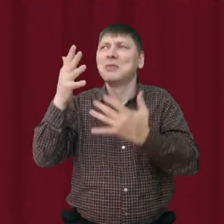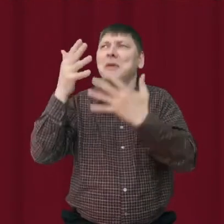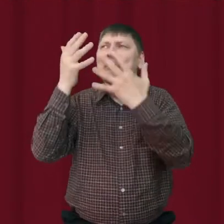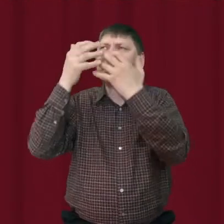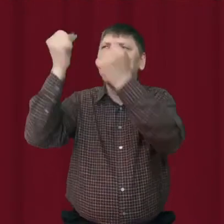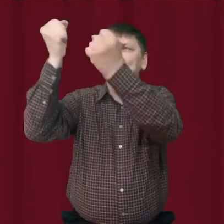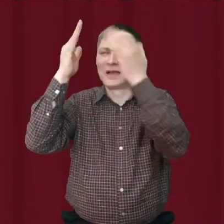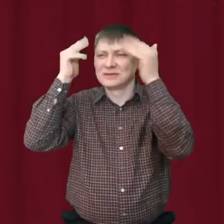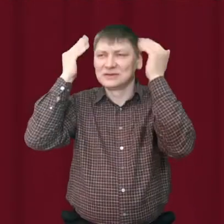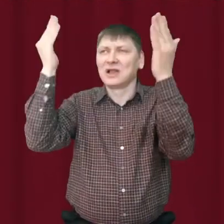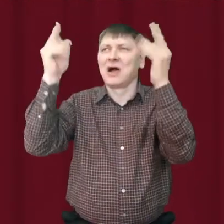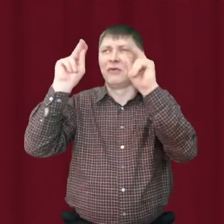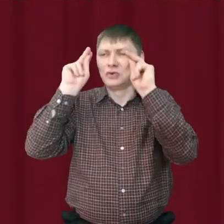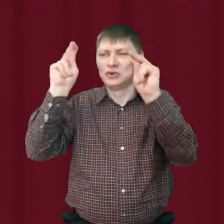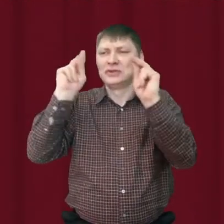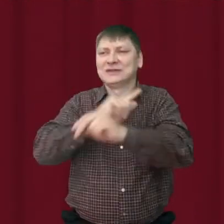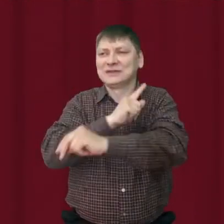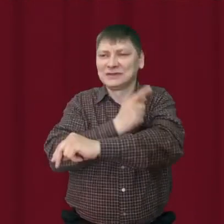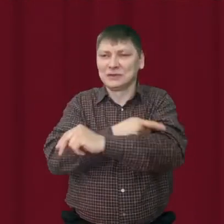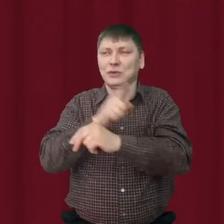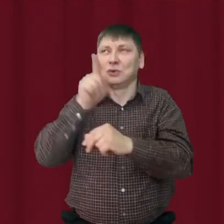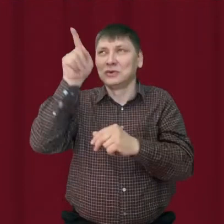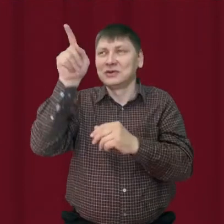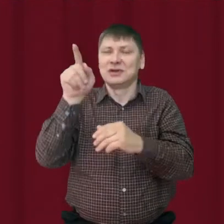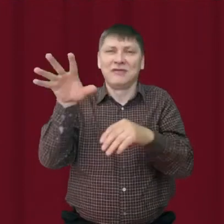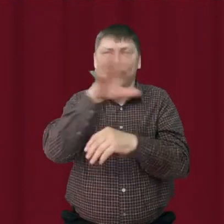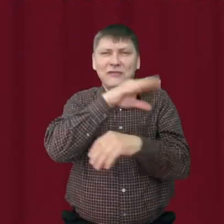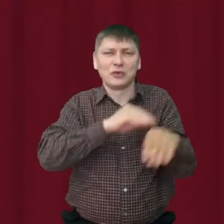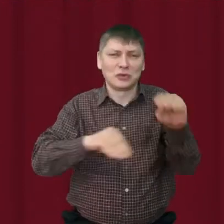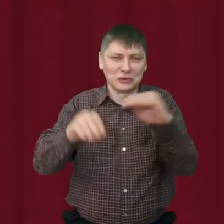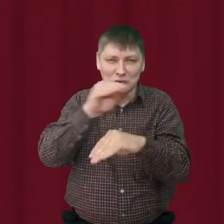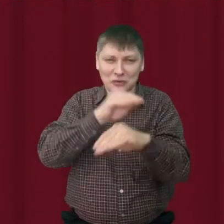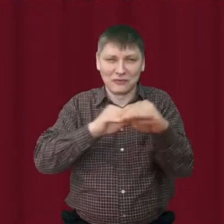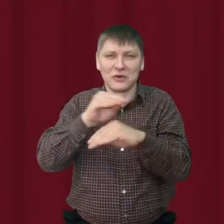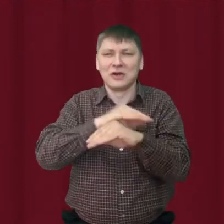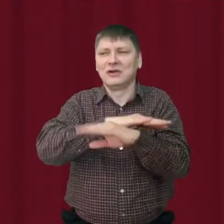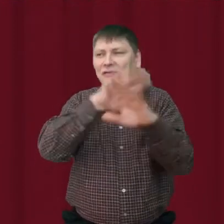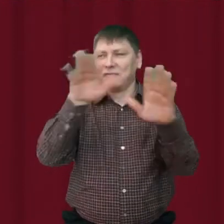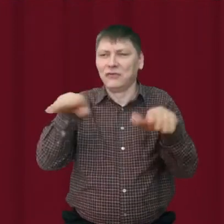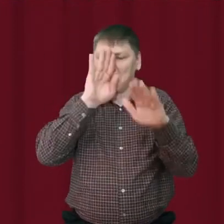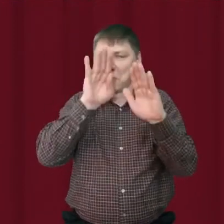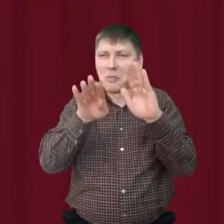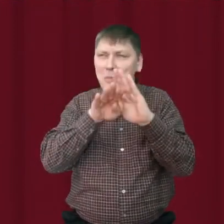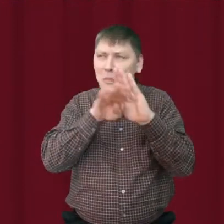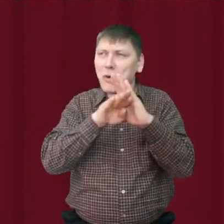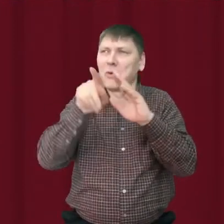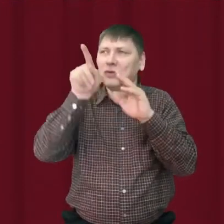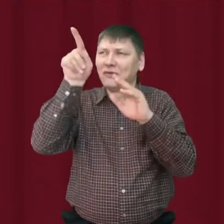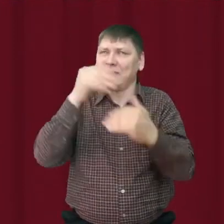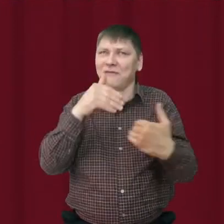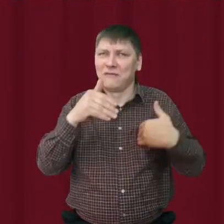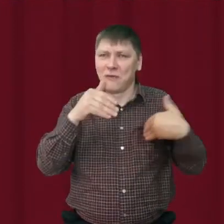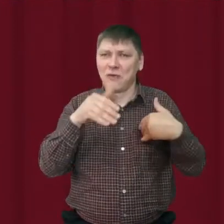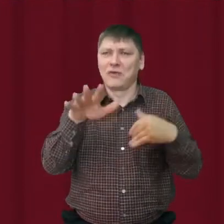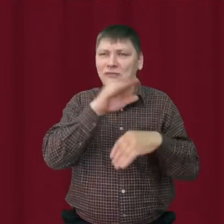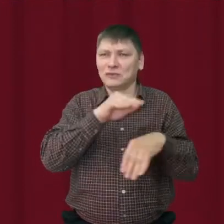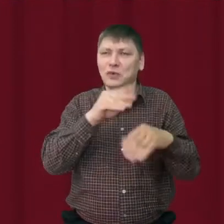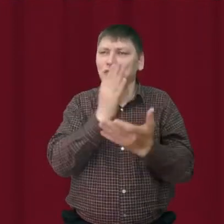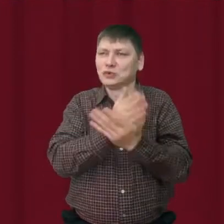славу и честь и силу, ибо Ты сотворил все, и все по Твоей воле существует и